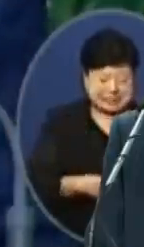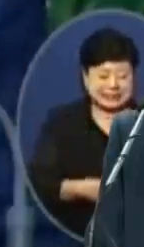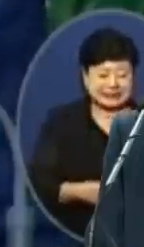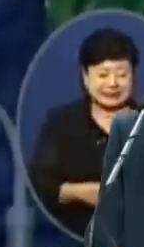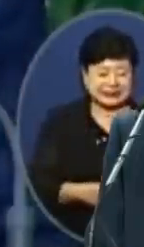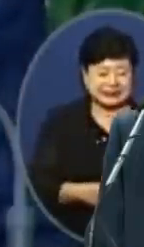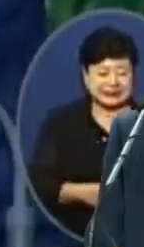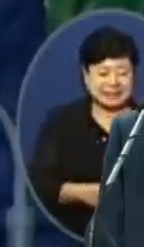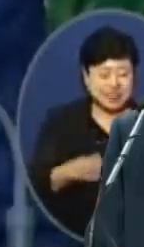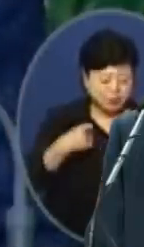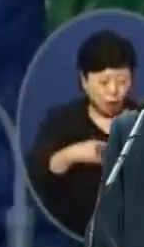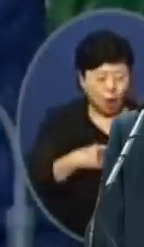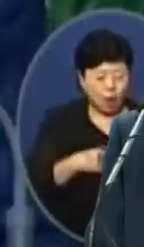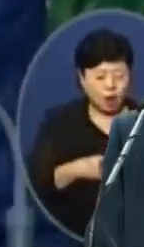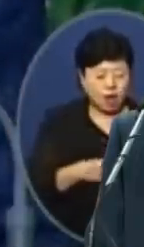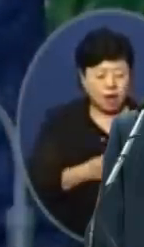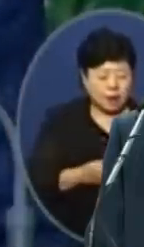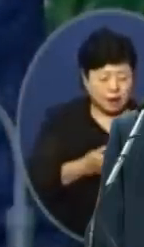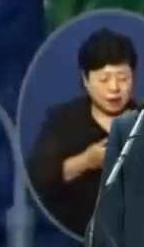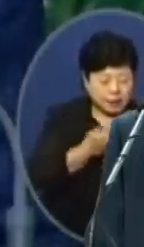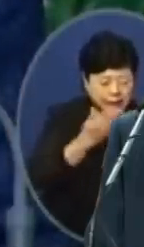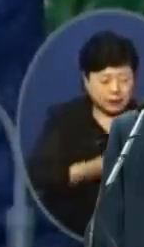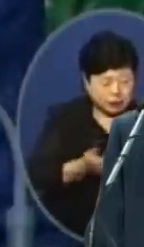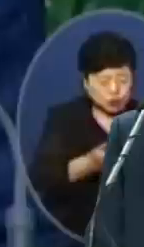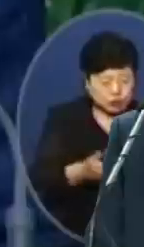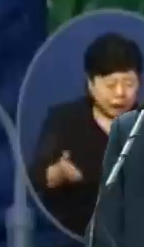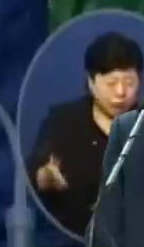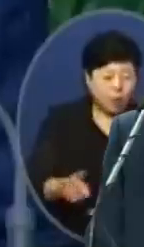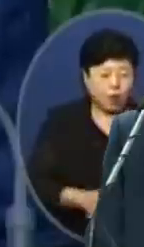앞치마 입히고 먹을 준비를 다 하라.